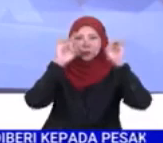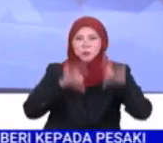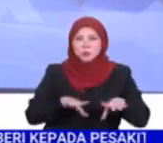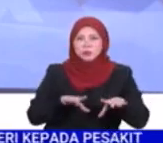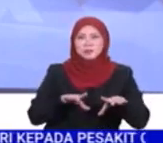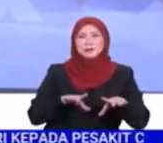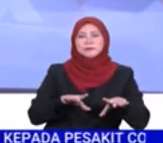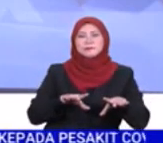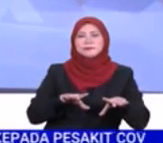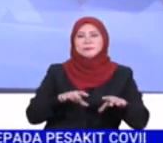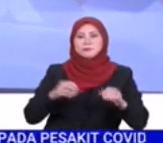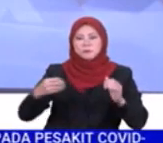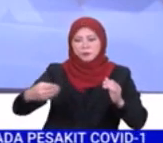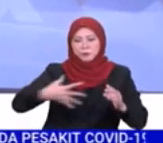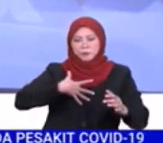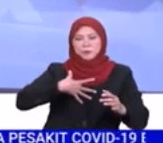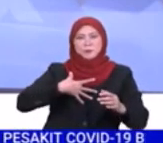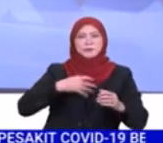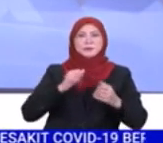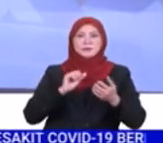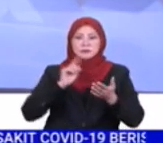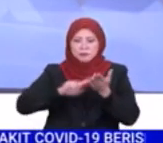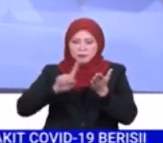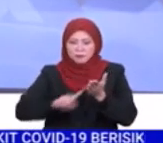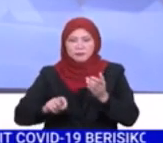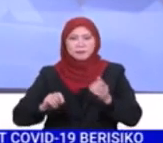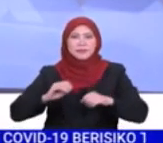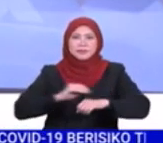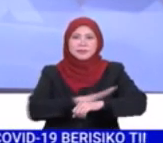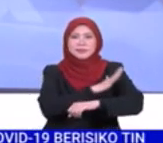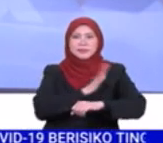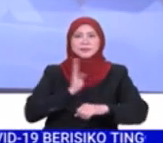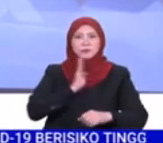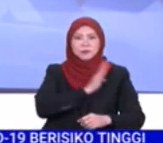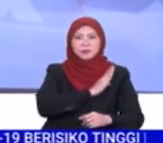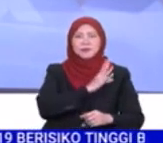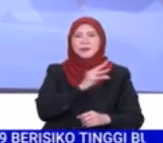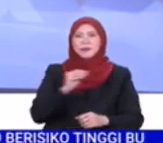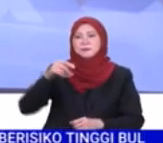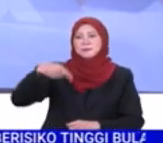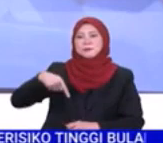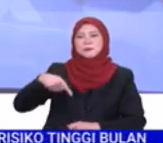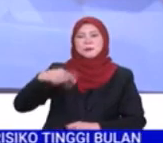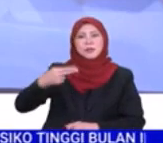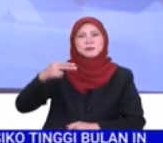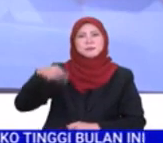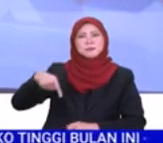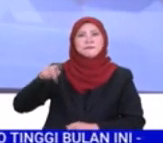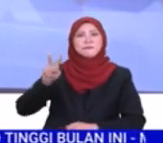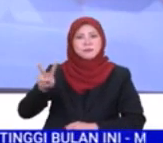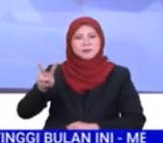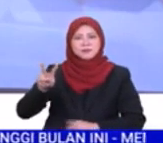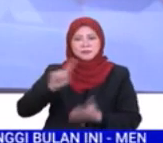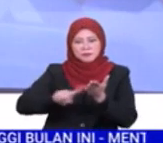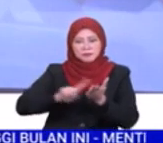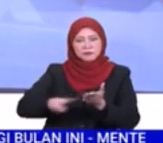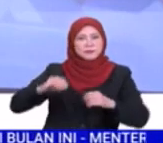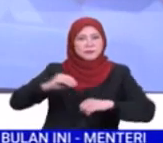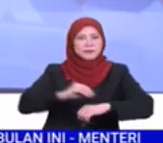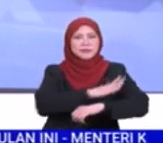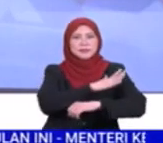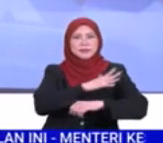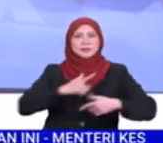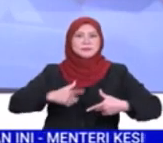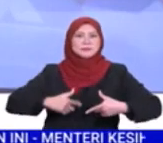memogram bagi saringan awal Cancer payudara dan ujian HPV DNA yaitu Sharingan awal Cancer